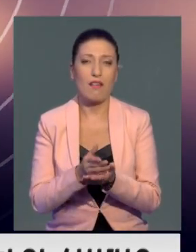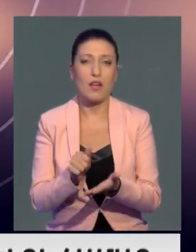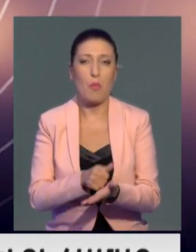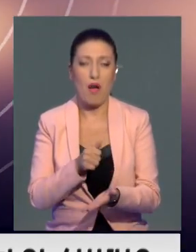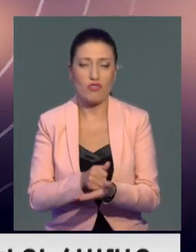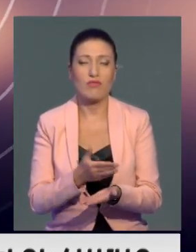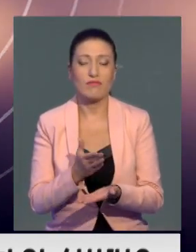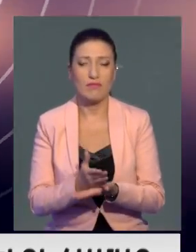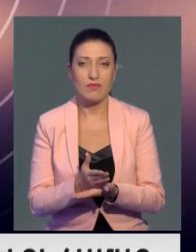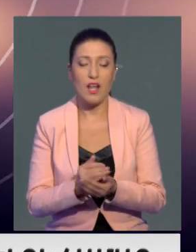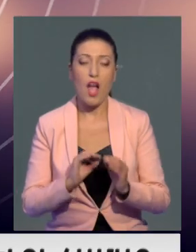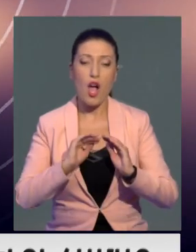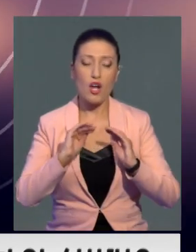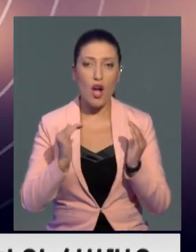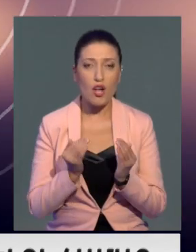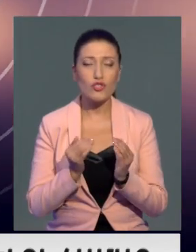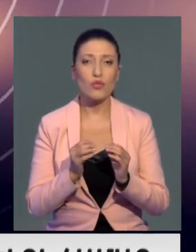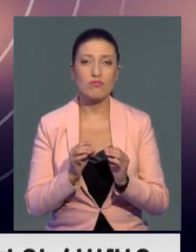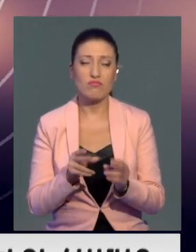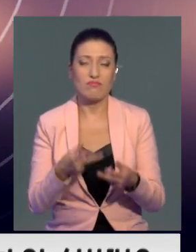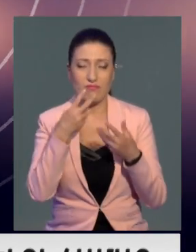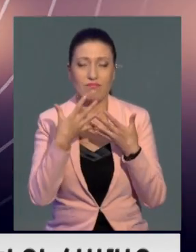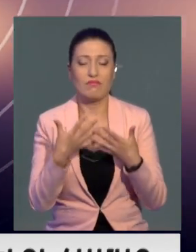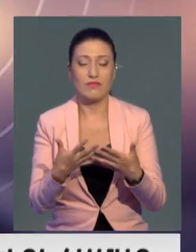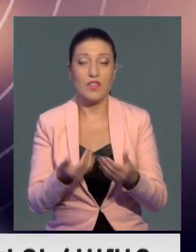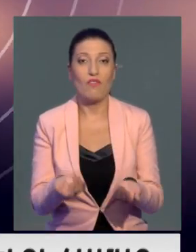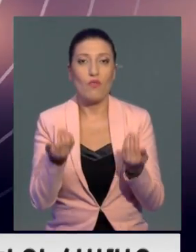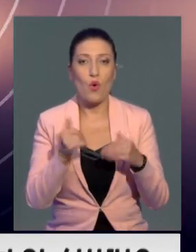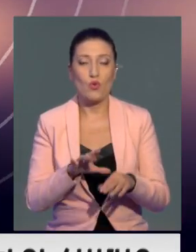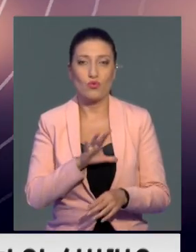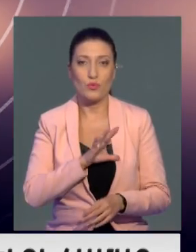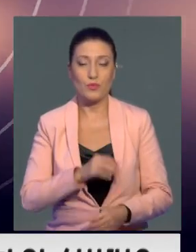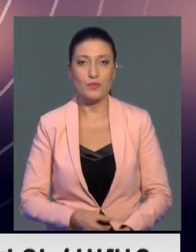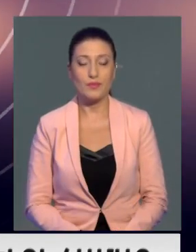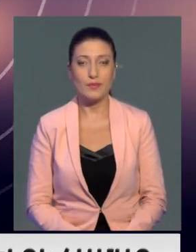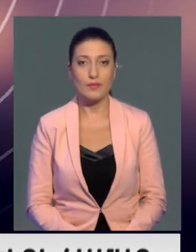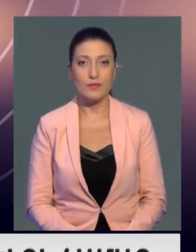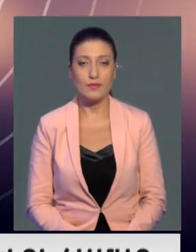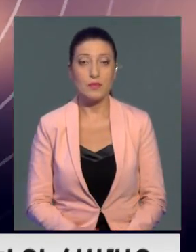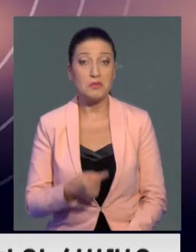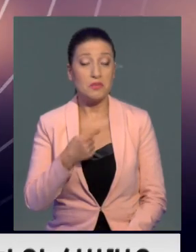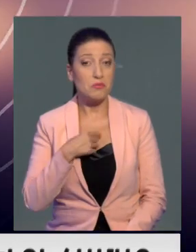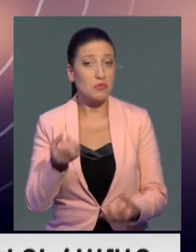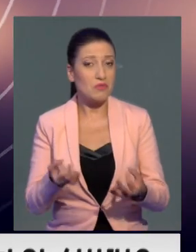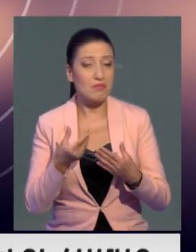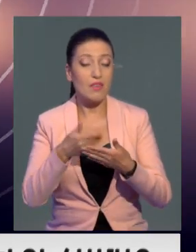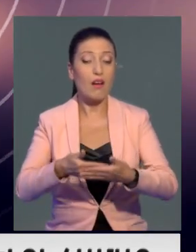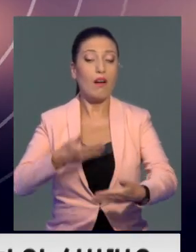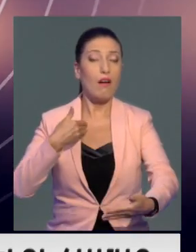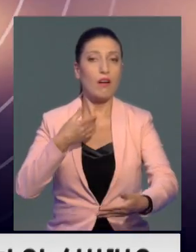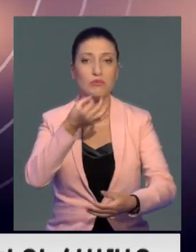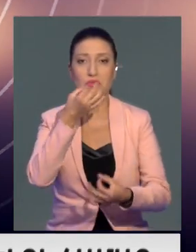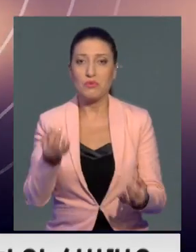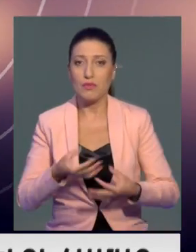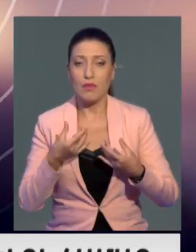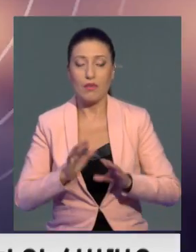պատճառով, կարծո կոնկրետ, սենց որոշումը կայացվել։ Ոչ ինձ ծանոթացել ինչի համար, ոչ, դե